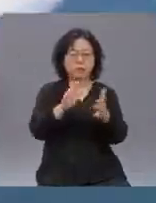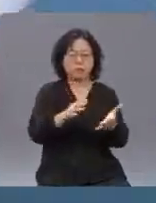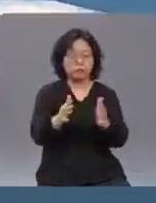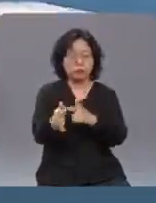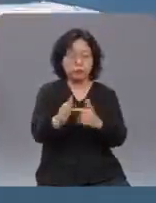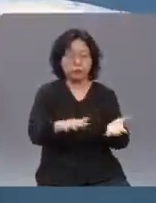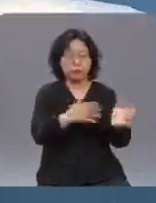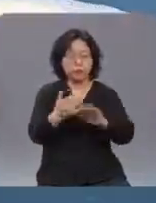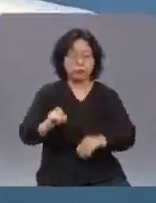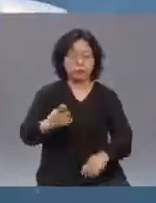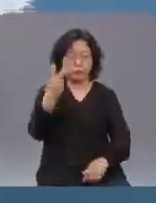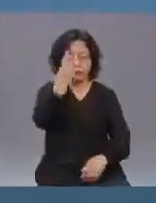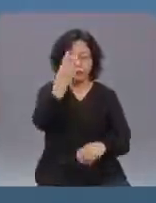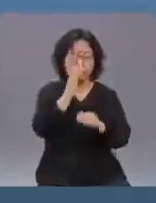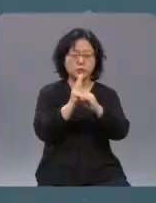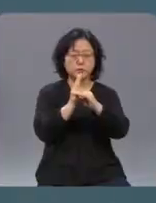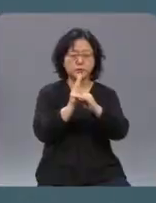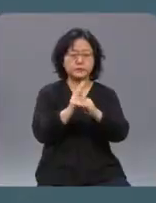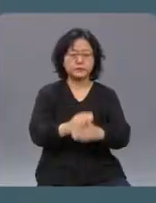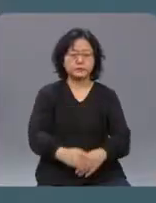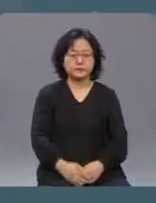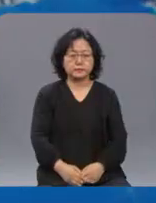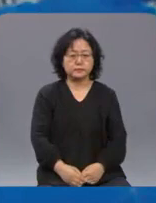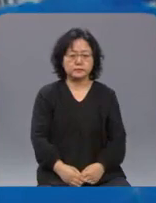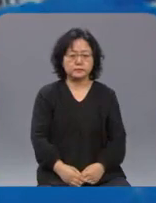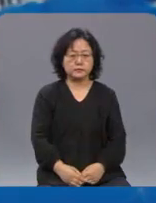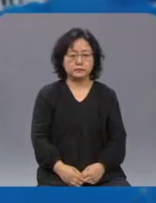물고기 폐사 원인을 규명하고 있습니다